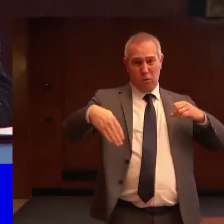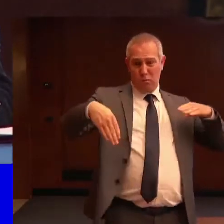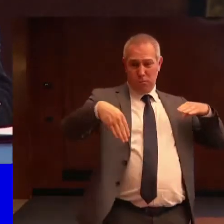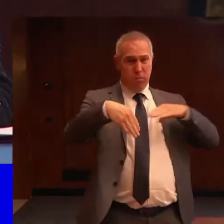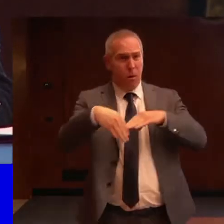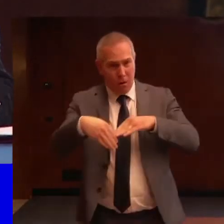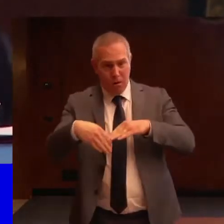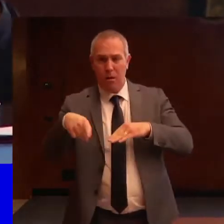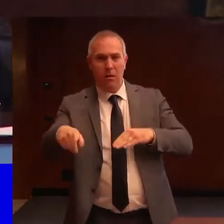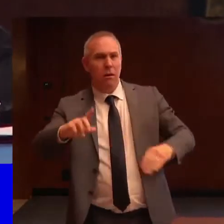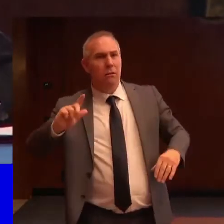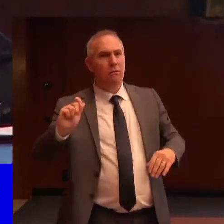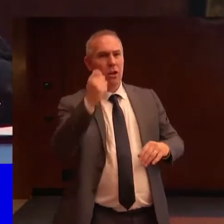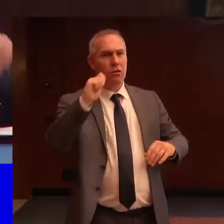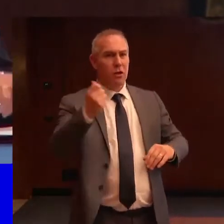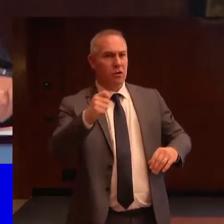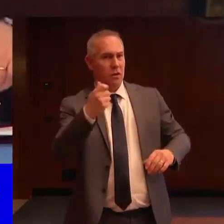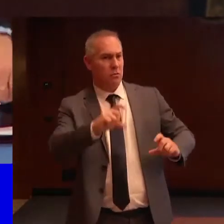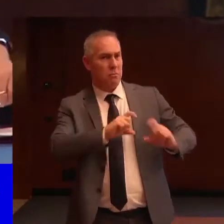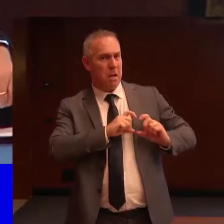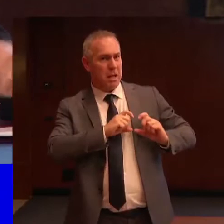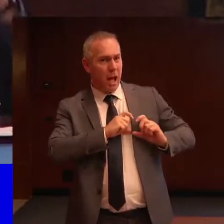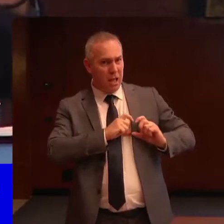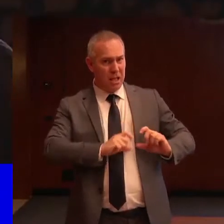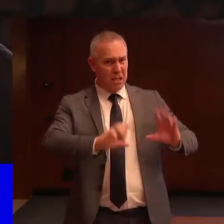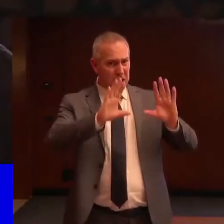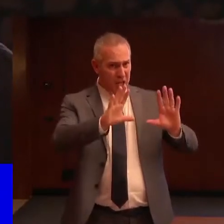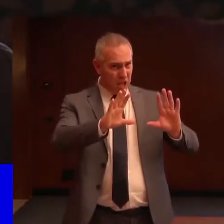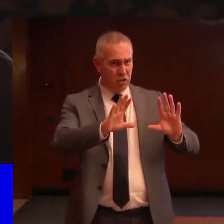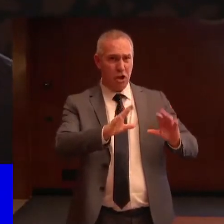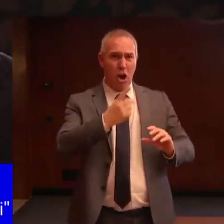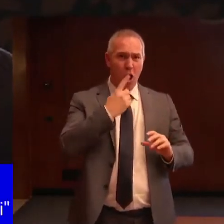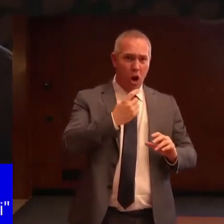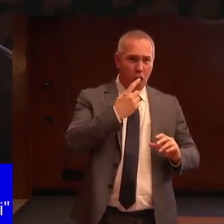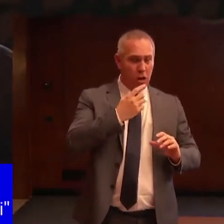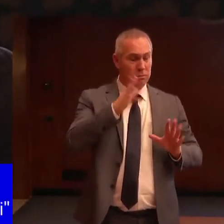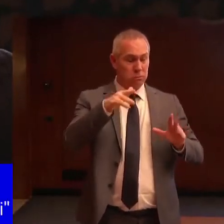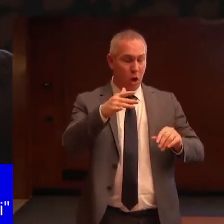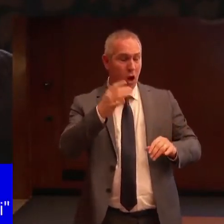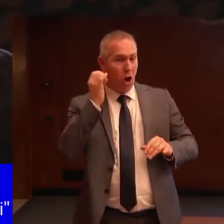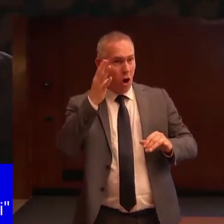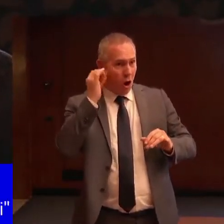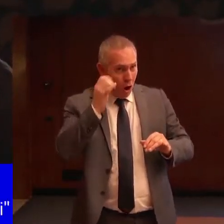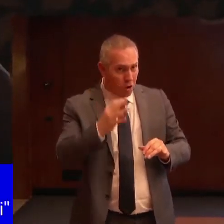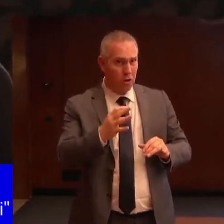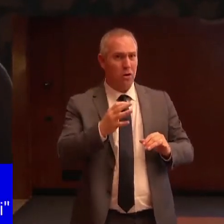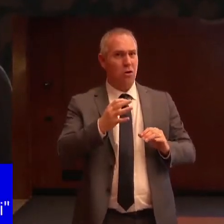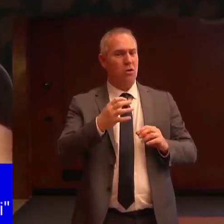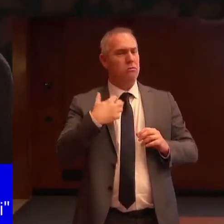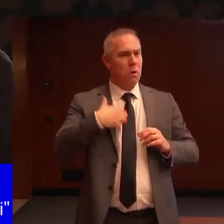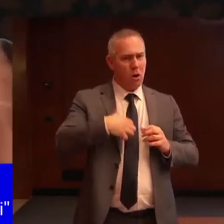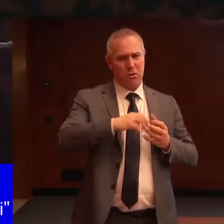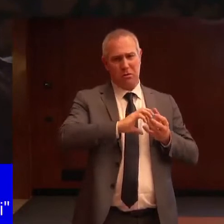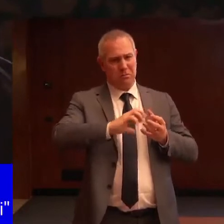10 medaglie fra oro, argento e bronzo nell'atletica e un oro nello sci di fondo.